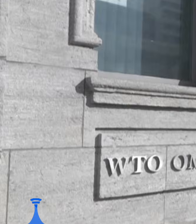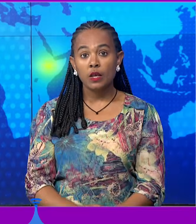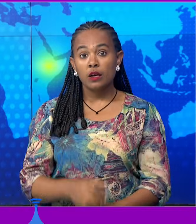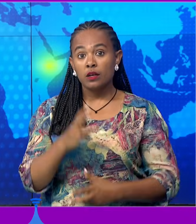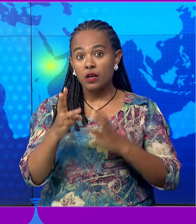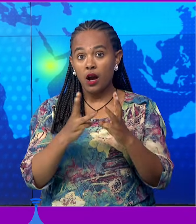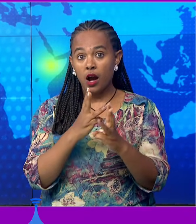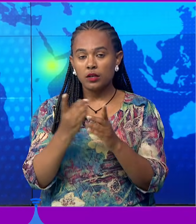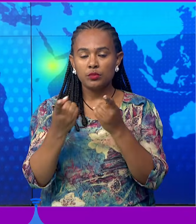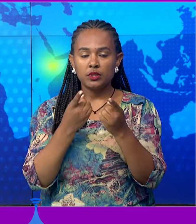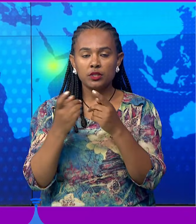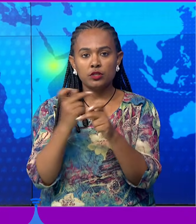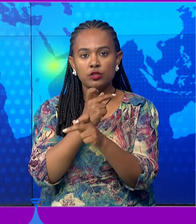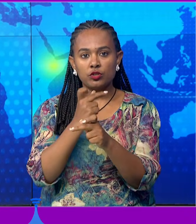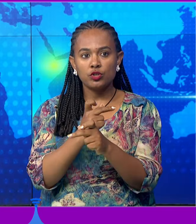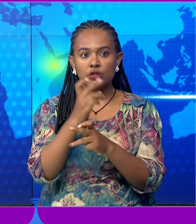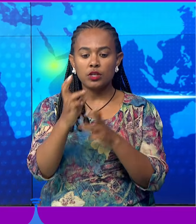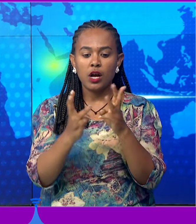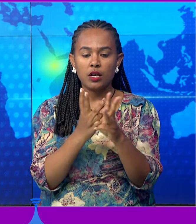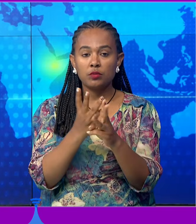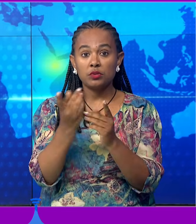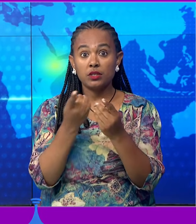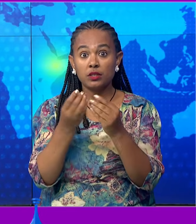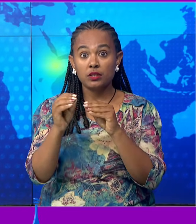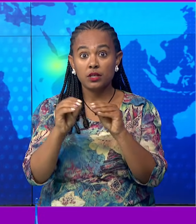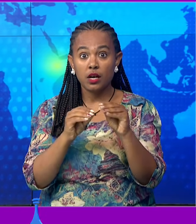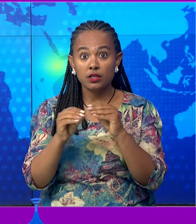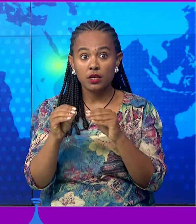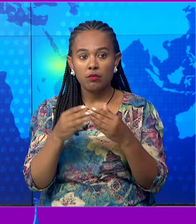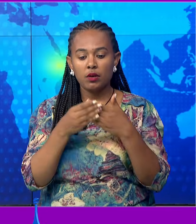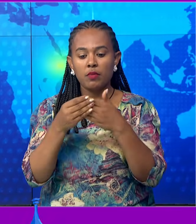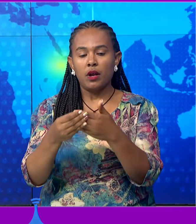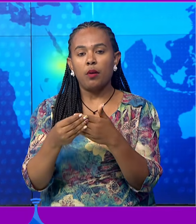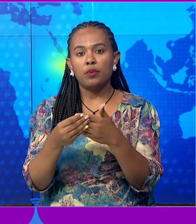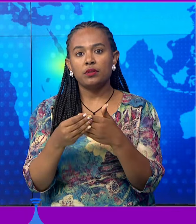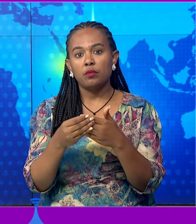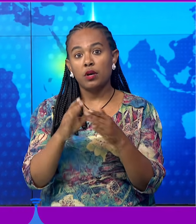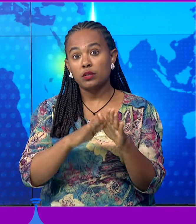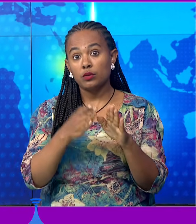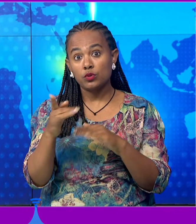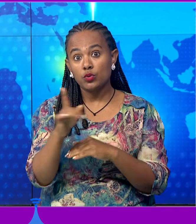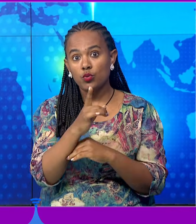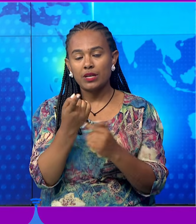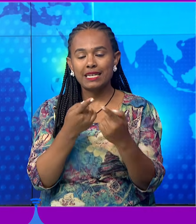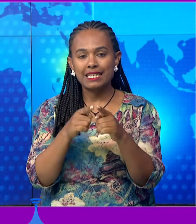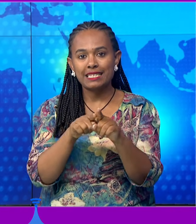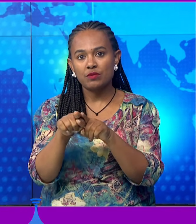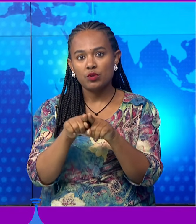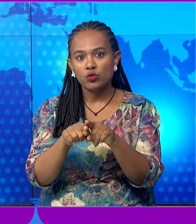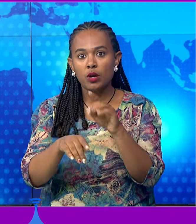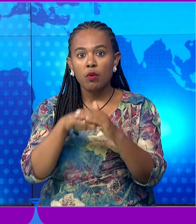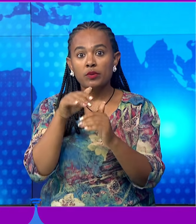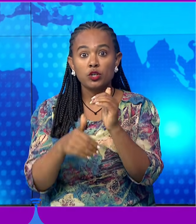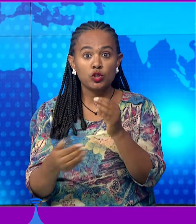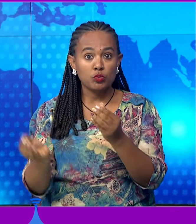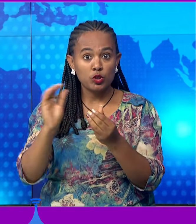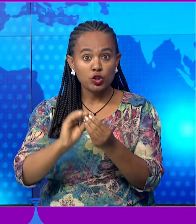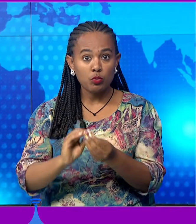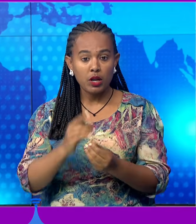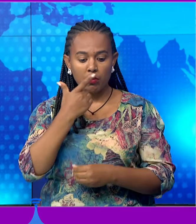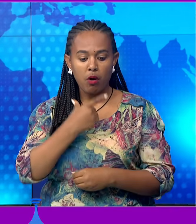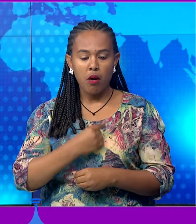የዓለም ንግድ ድርጅት የዓለም ንግድ እንቅስቃሴ የሚመራበትን ሕጎች የሚያስተገብር ሲሆን የንግድ ስምምነቶችን ከማመቻቸት በተጨማሪ